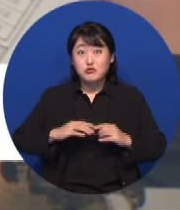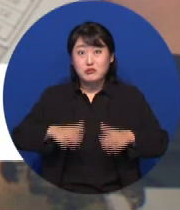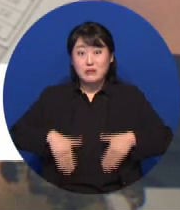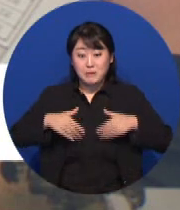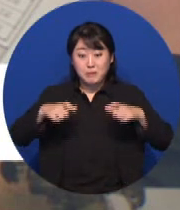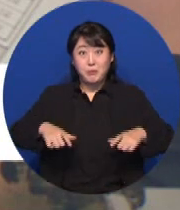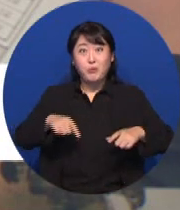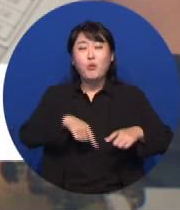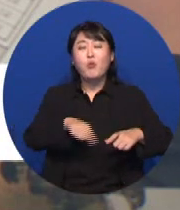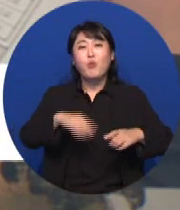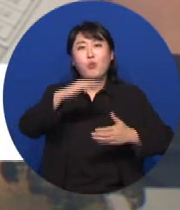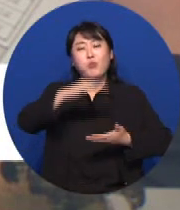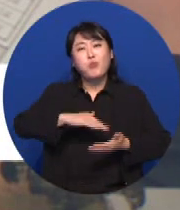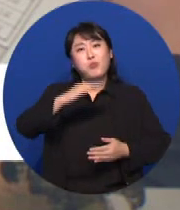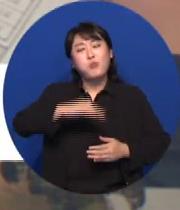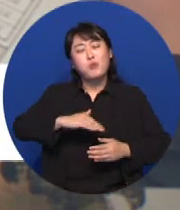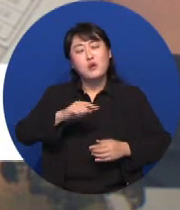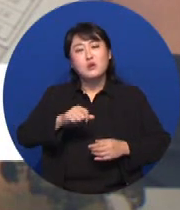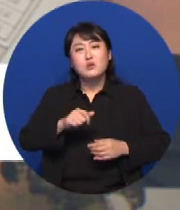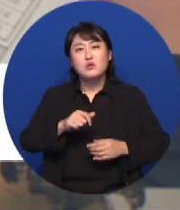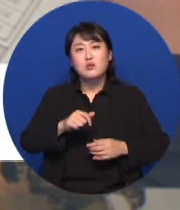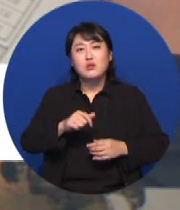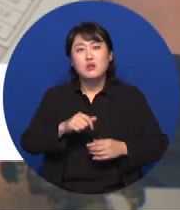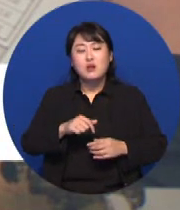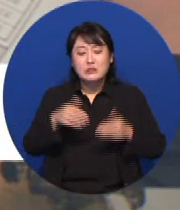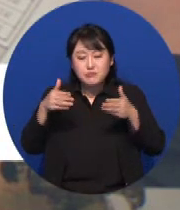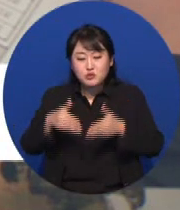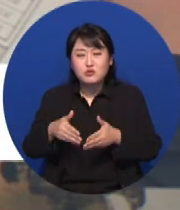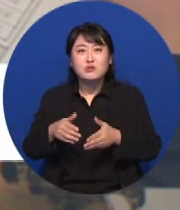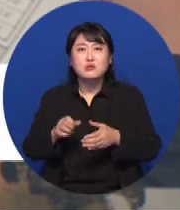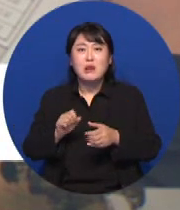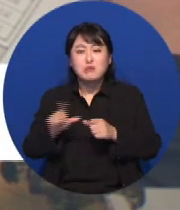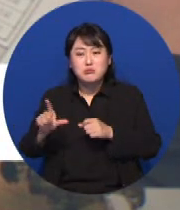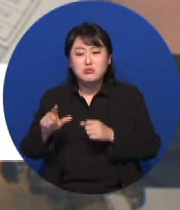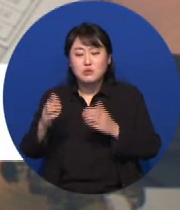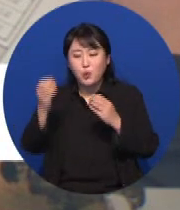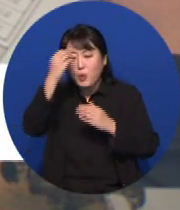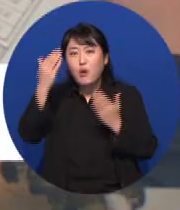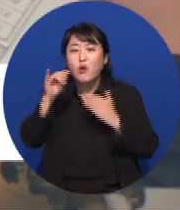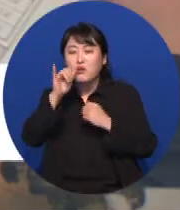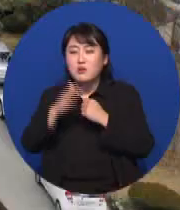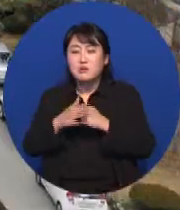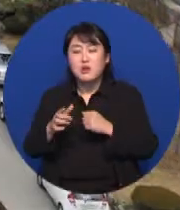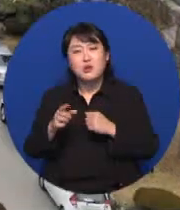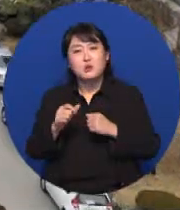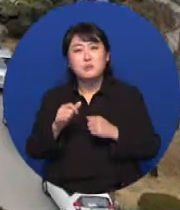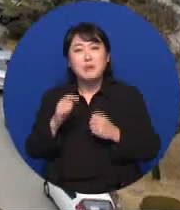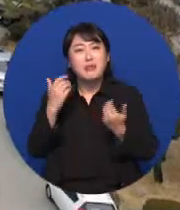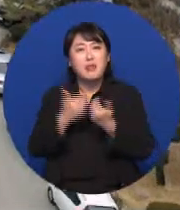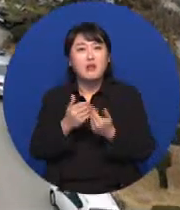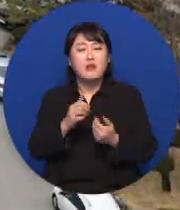고교 평준화의 효과가 반감된다는 우려도 나옵니다. 이승섭 기자입니다.